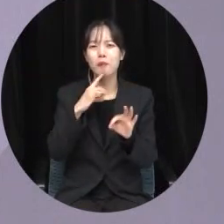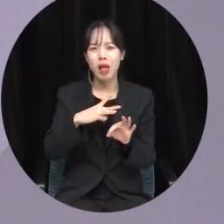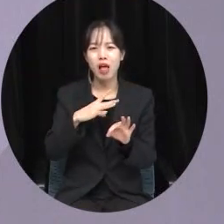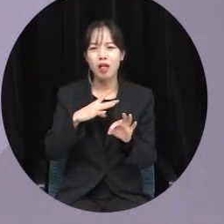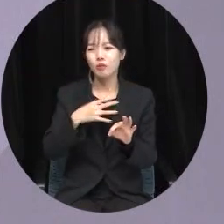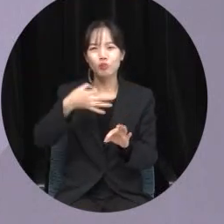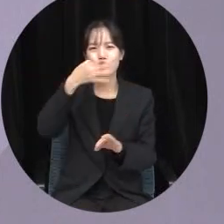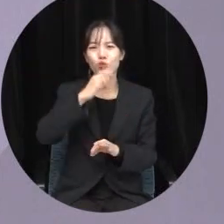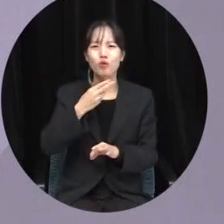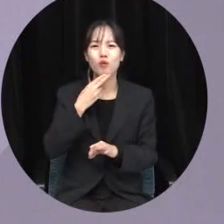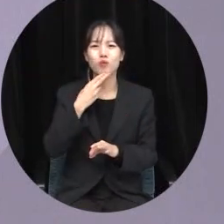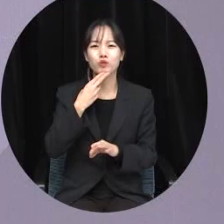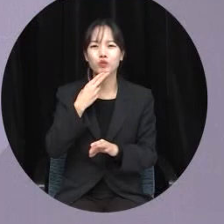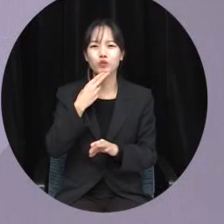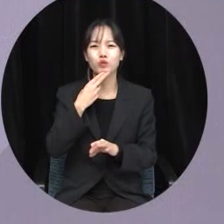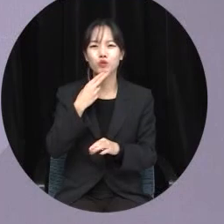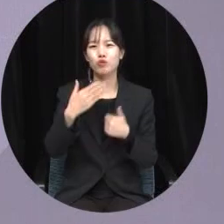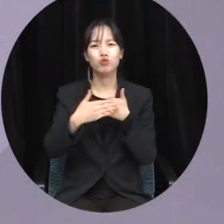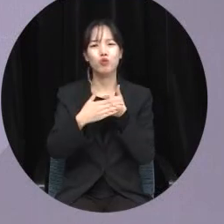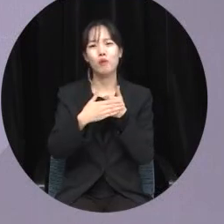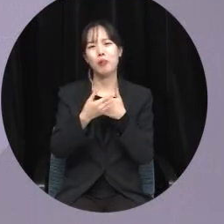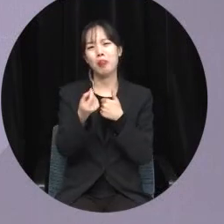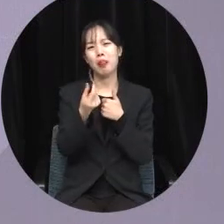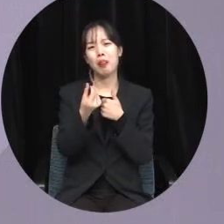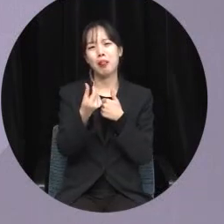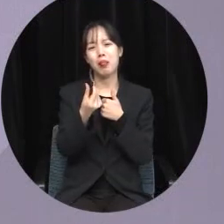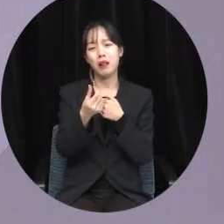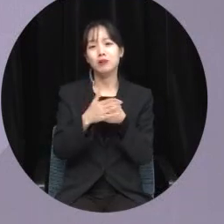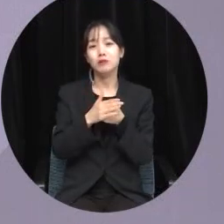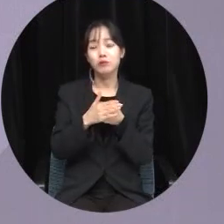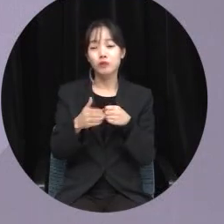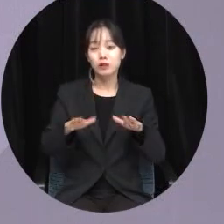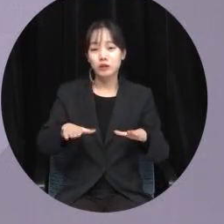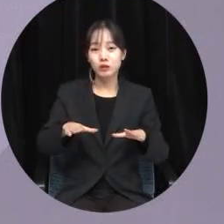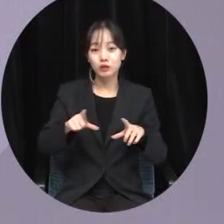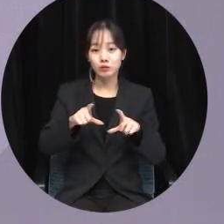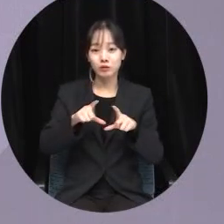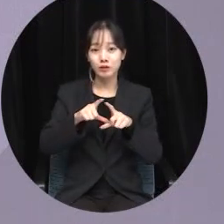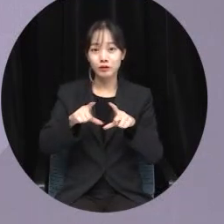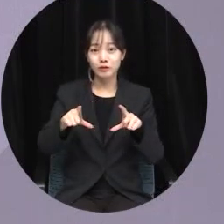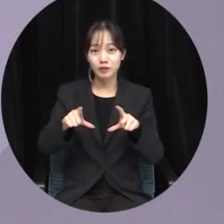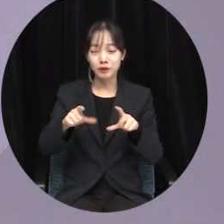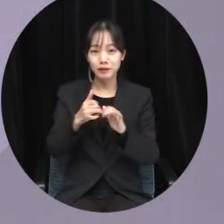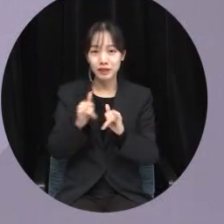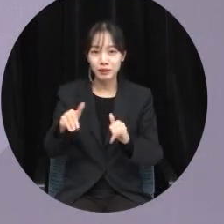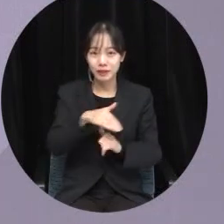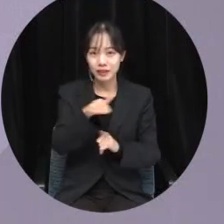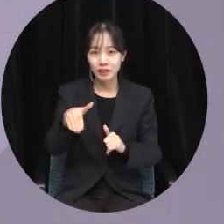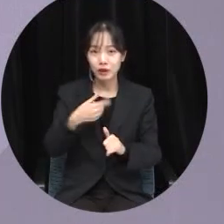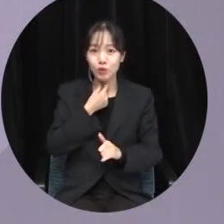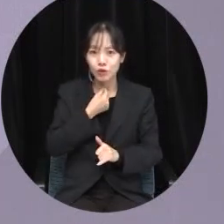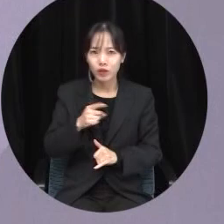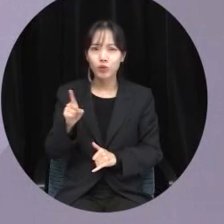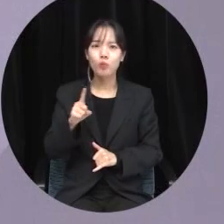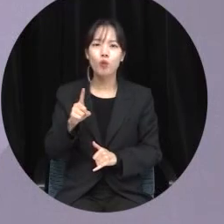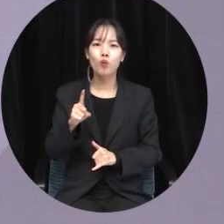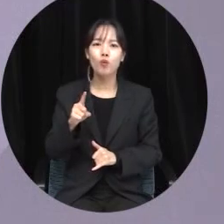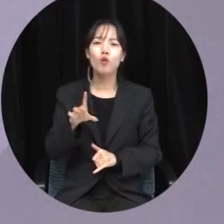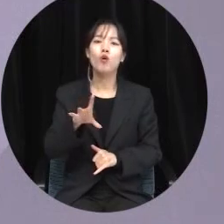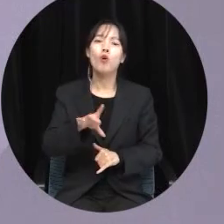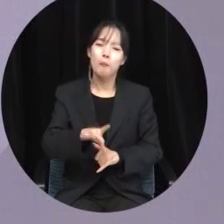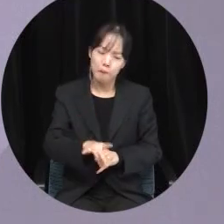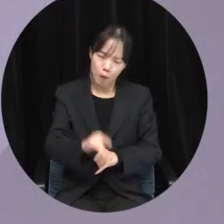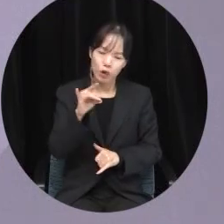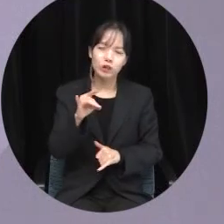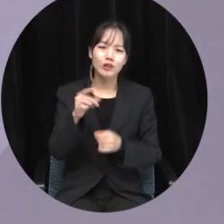그래서 서민들, 특히 사기 피해자들이 원하는 것은 전세금에 대한 선구제 후 그